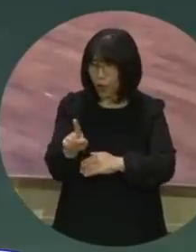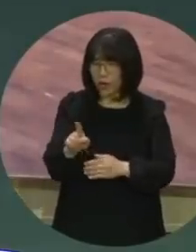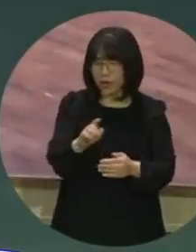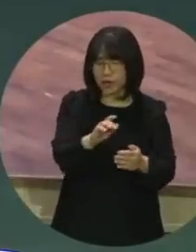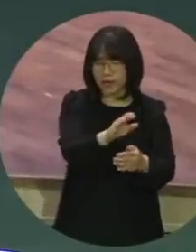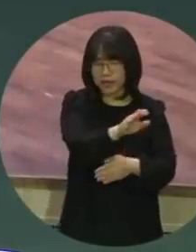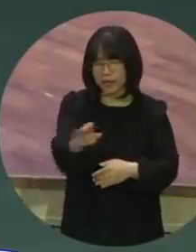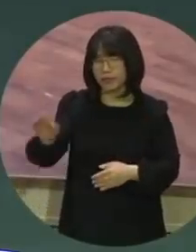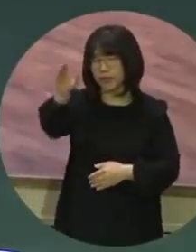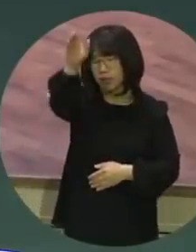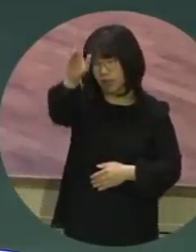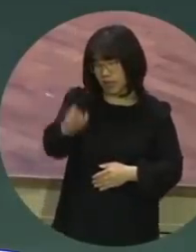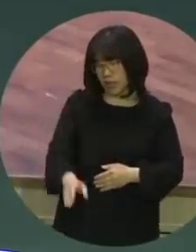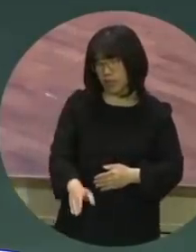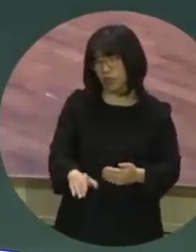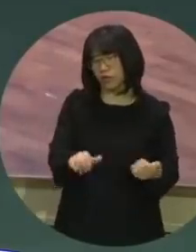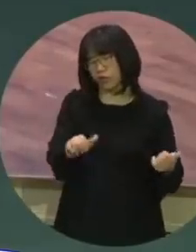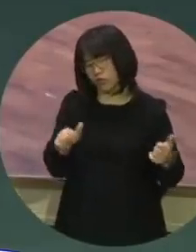십자가에 죽으심.